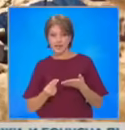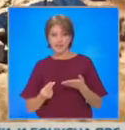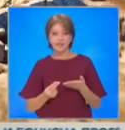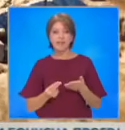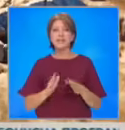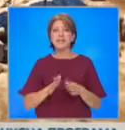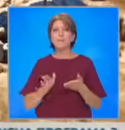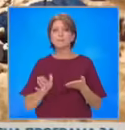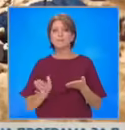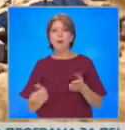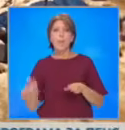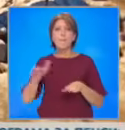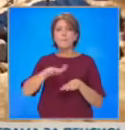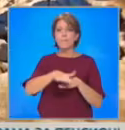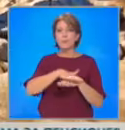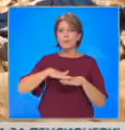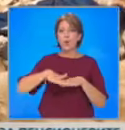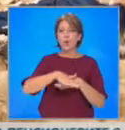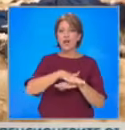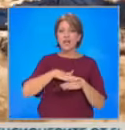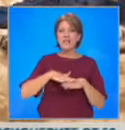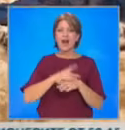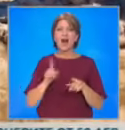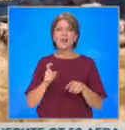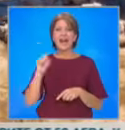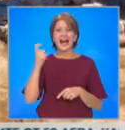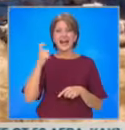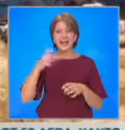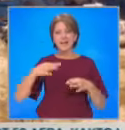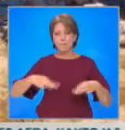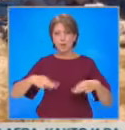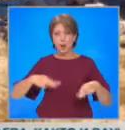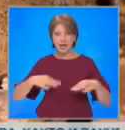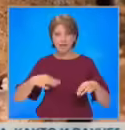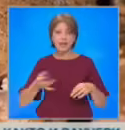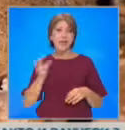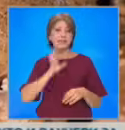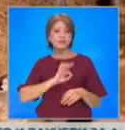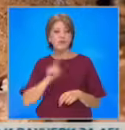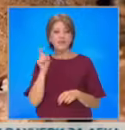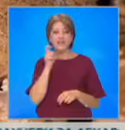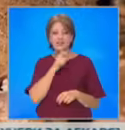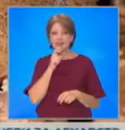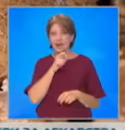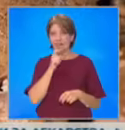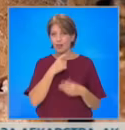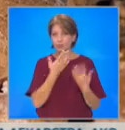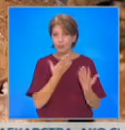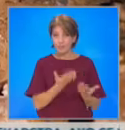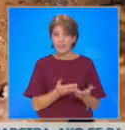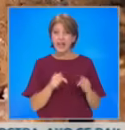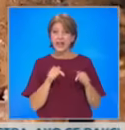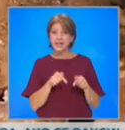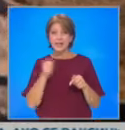т.е. покрива се с течна рядка глина и се получава този червения ефект. И с